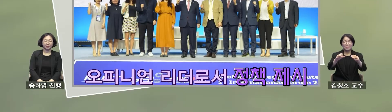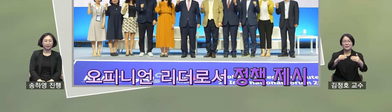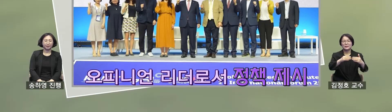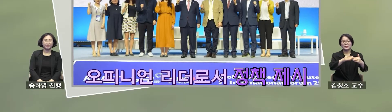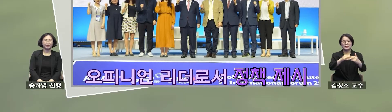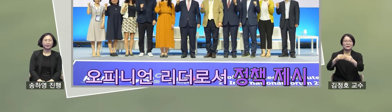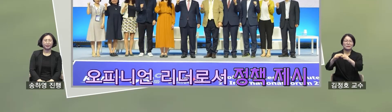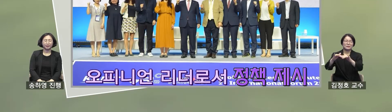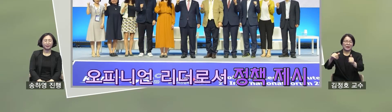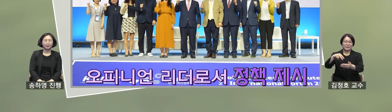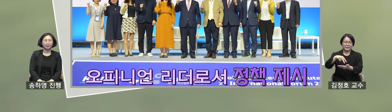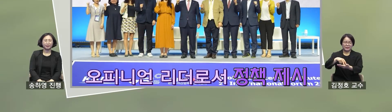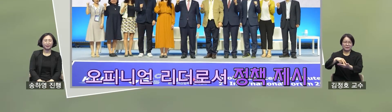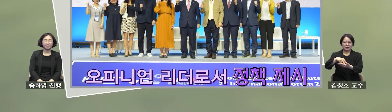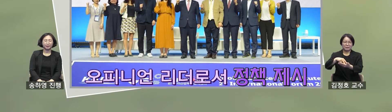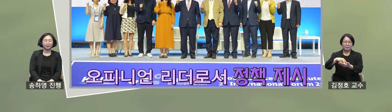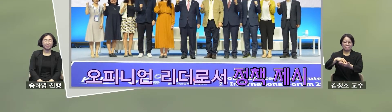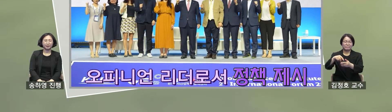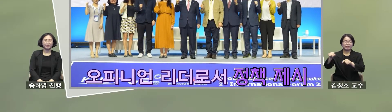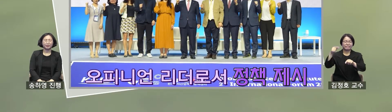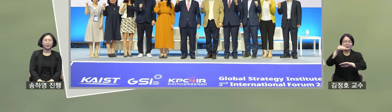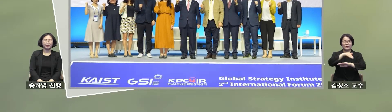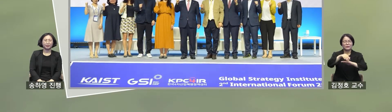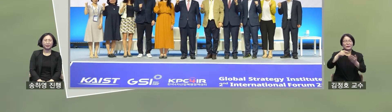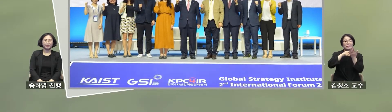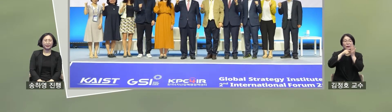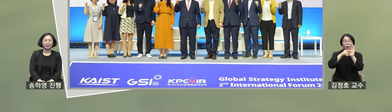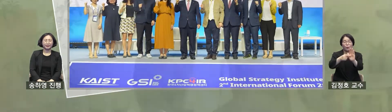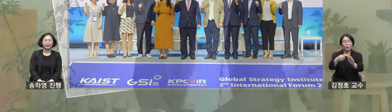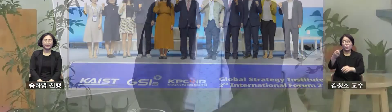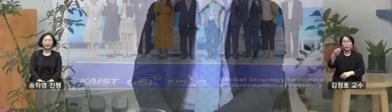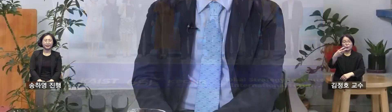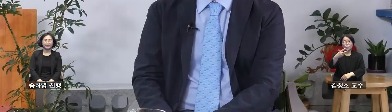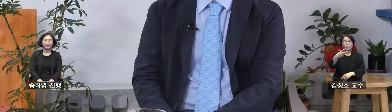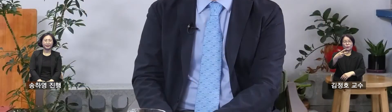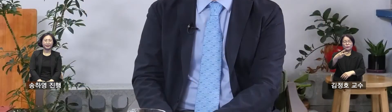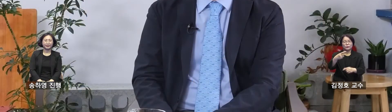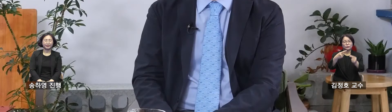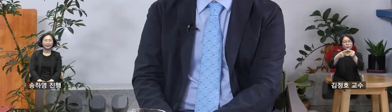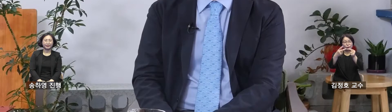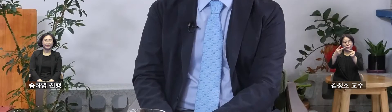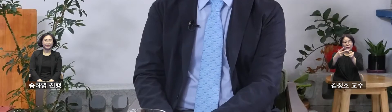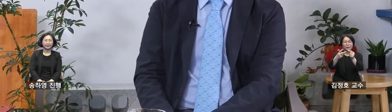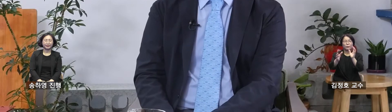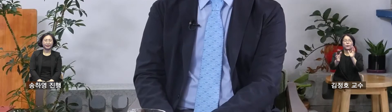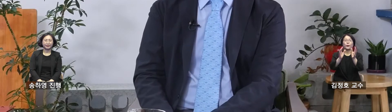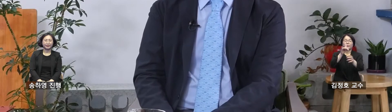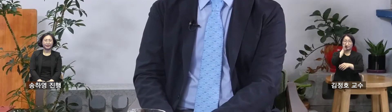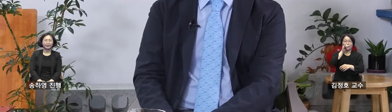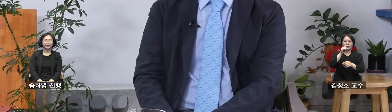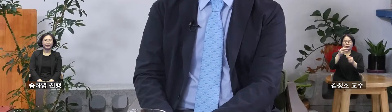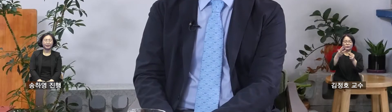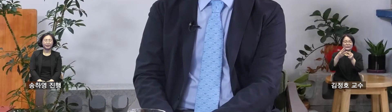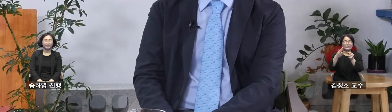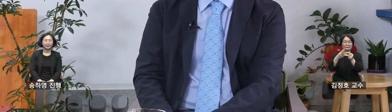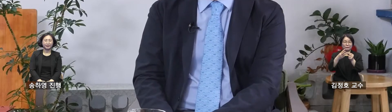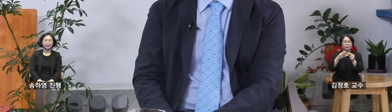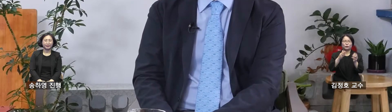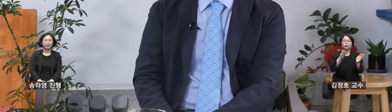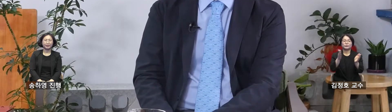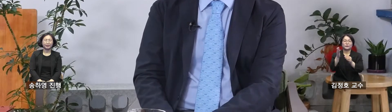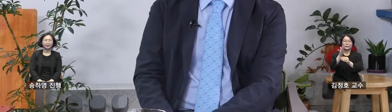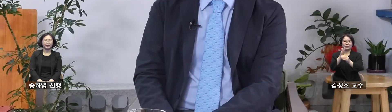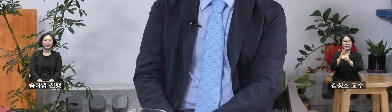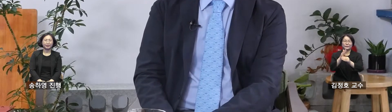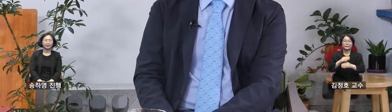정책을 제시하고자 했고요. 그래서 그 지금까지 두 개의 포럼이 있었고 지금 또 하나를 더 준비하고